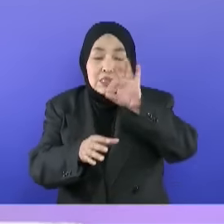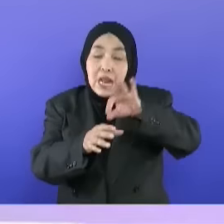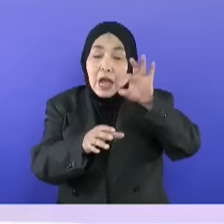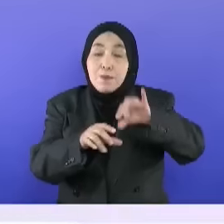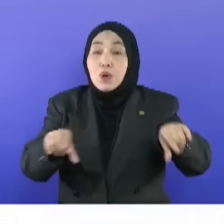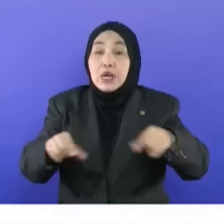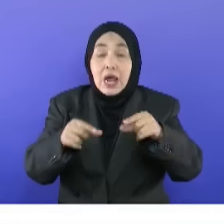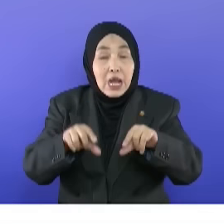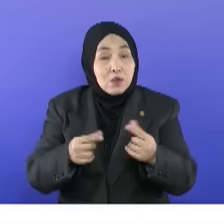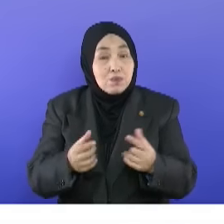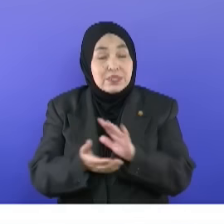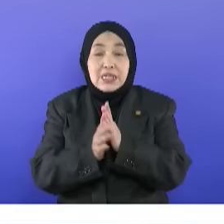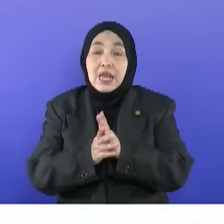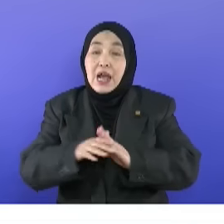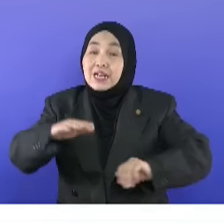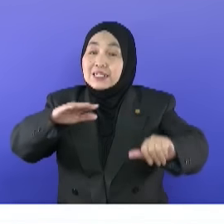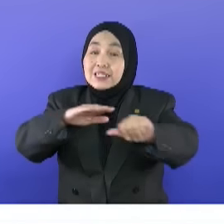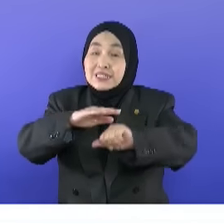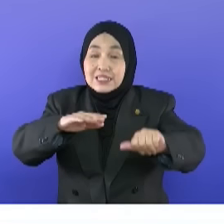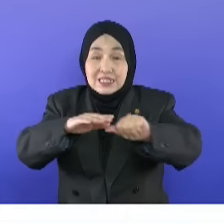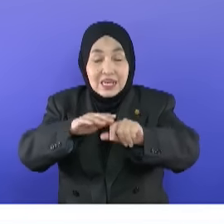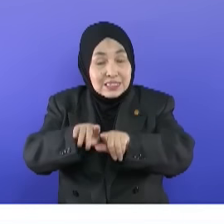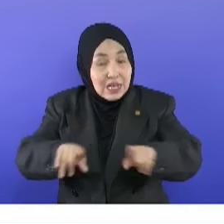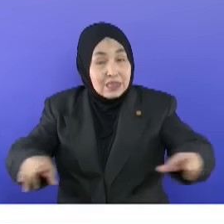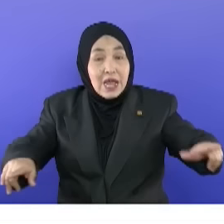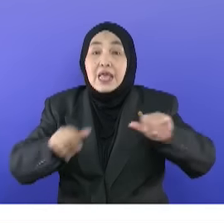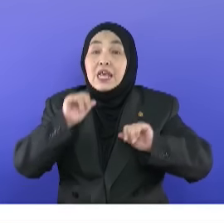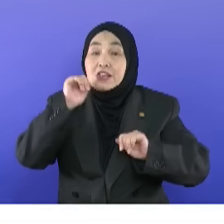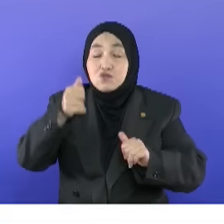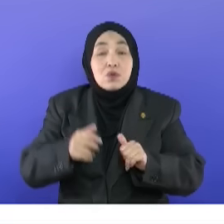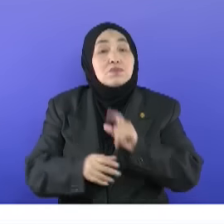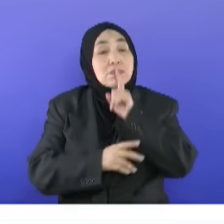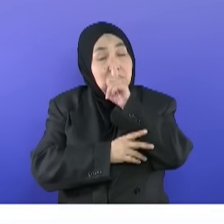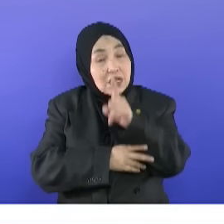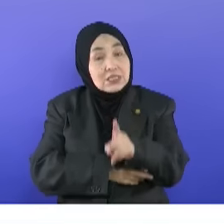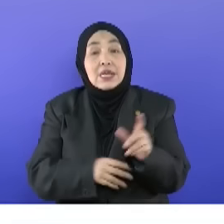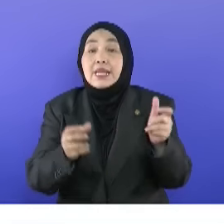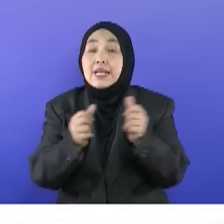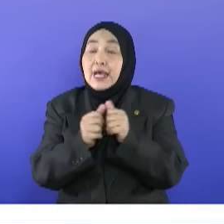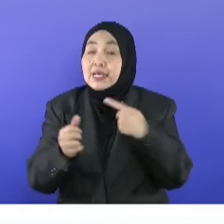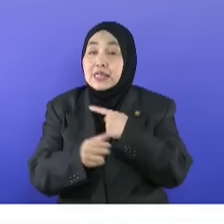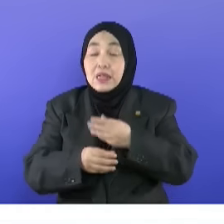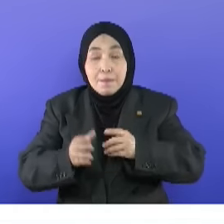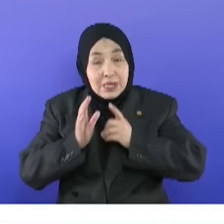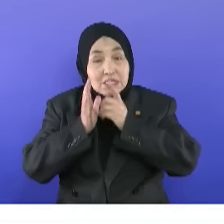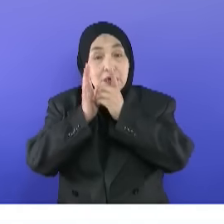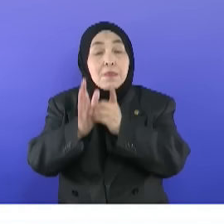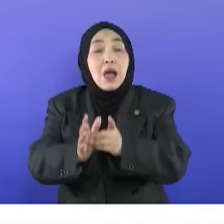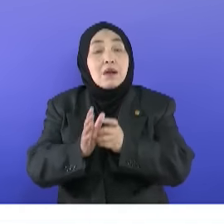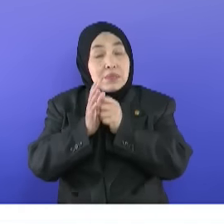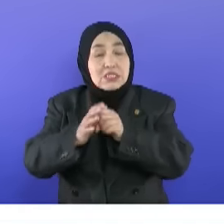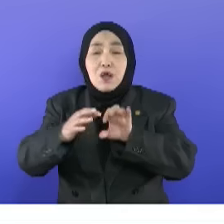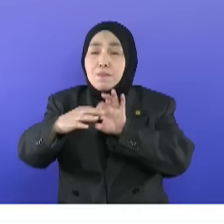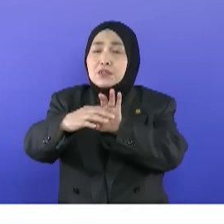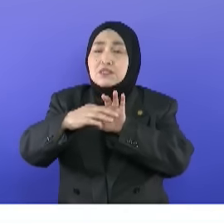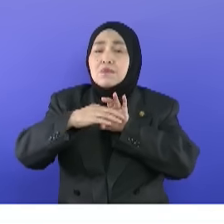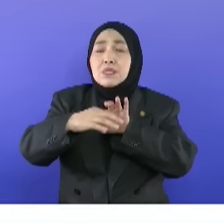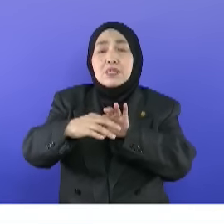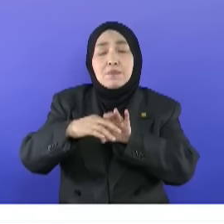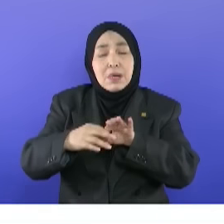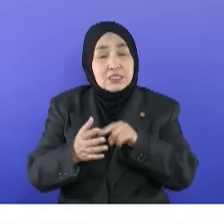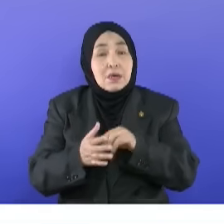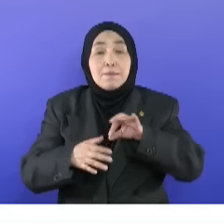gerakan al-Quran sebagai satu platform di mana kita akan dalami pada hari esok. Rupa-rupanya dengan kita menyumbang, kita bekerjasama. Ini